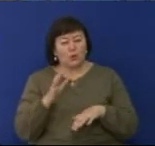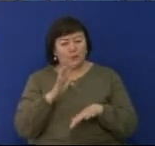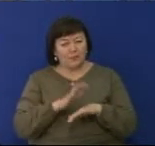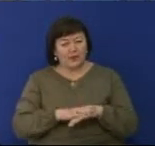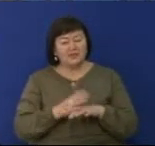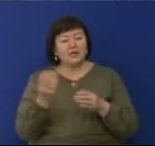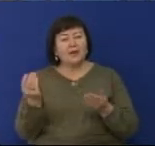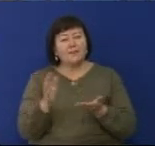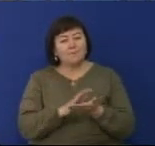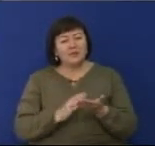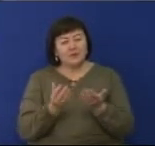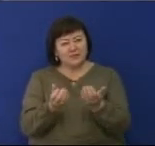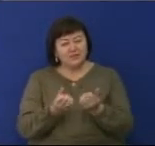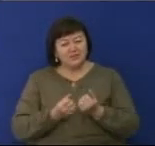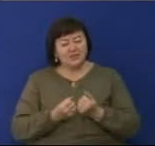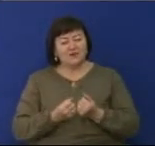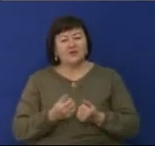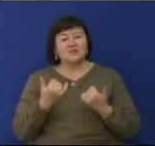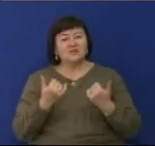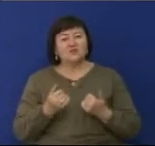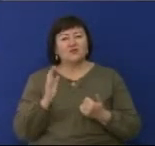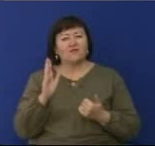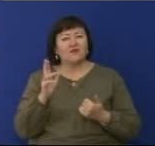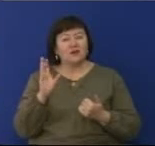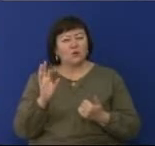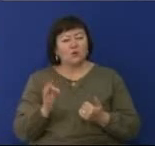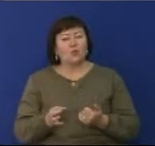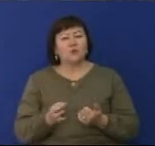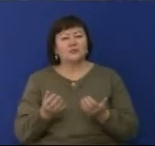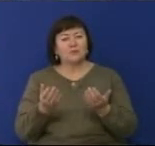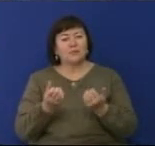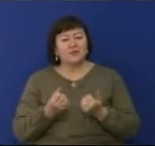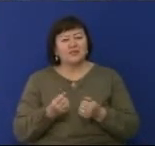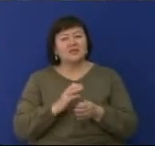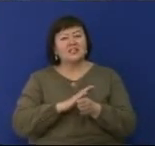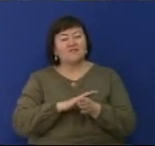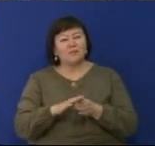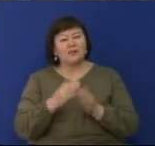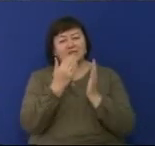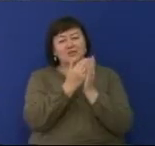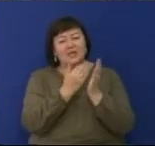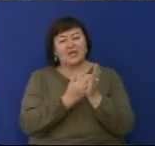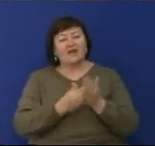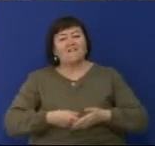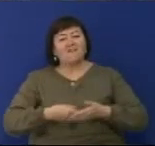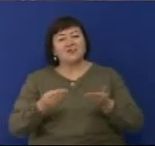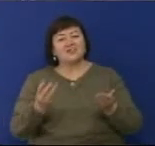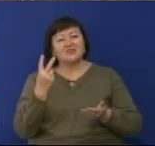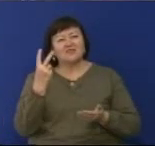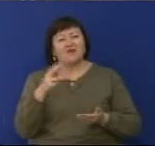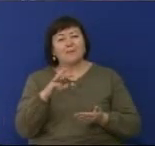700 3 миллиона тенге всего же по всей восточной казахстанской области для реализации программы выделены два миллиарда